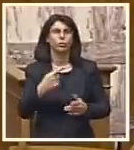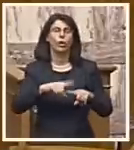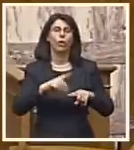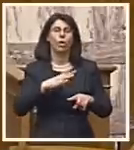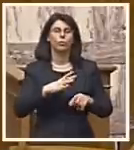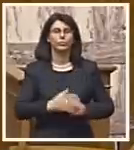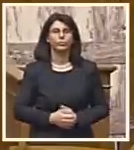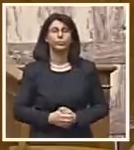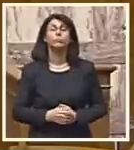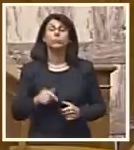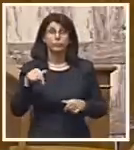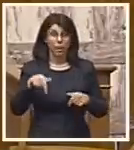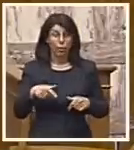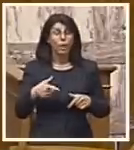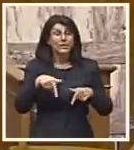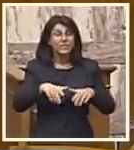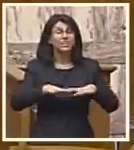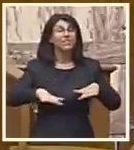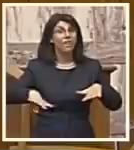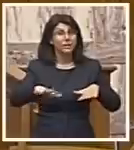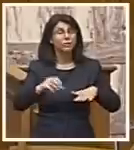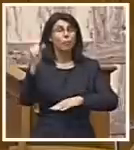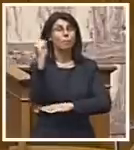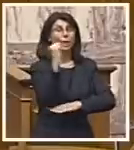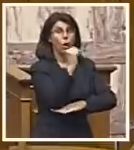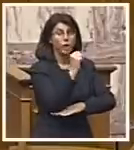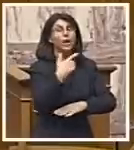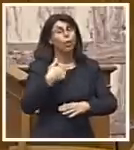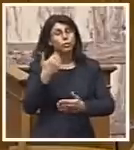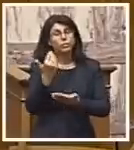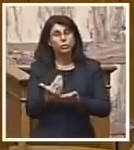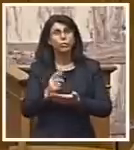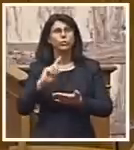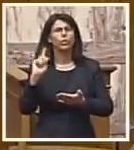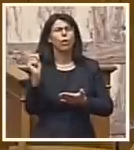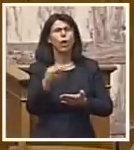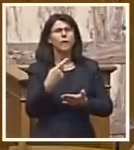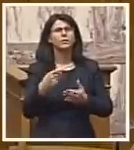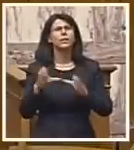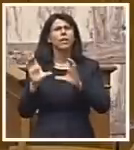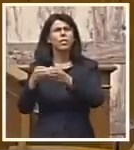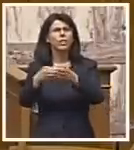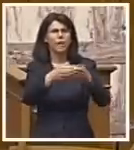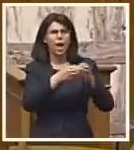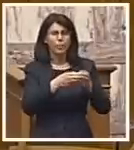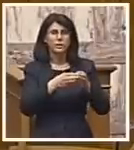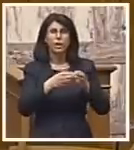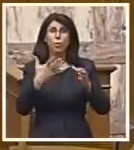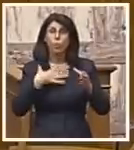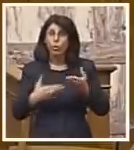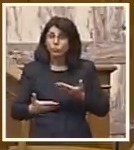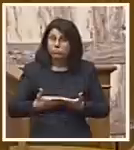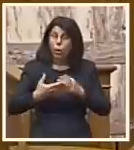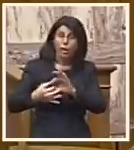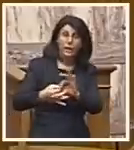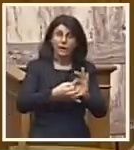Ζητώ λοιπόν σε αυτή τη βάση αυτών των πυλώνων να σταθούμε όλες εκείνες οι δυνάμεις που είναι έτοιμες να βάλουν πλάτη και να